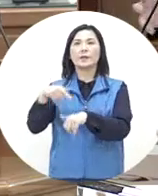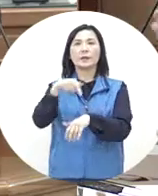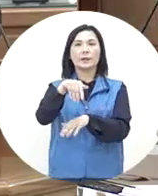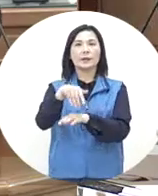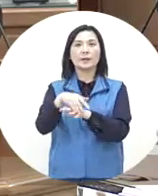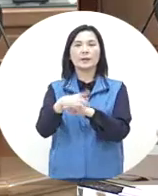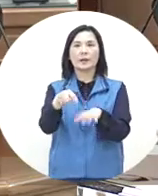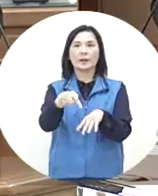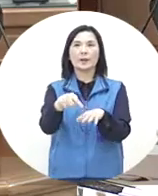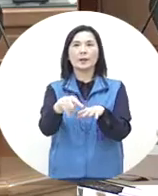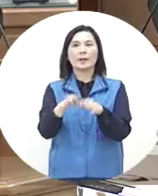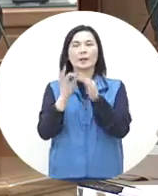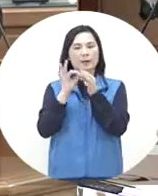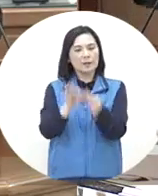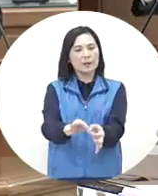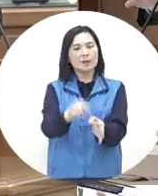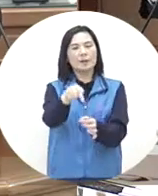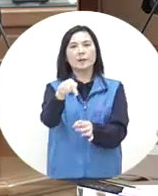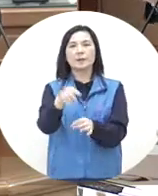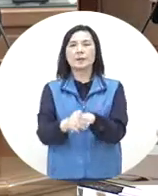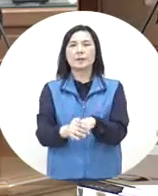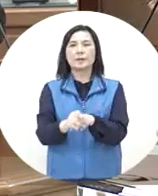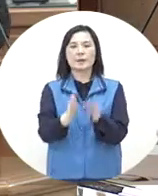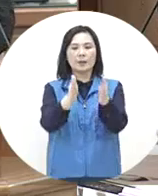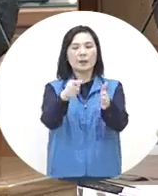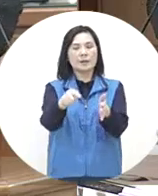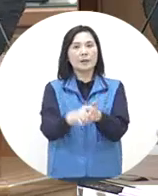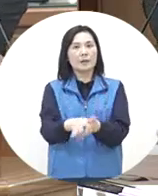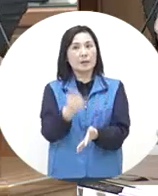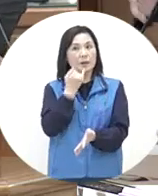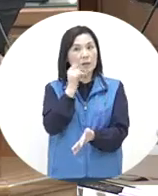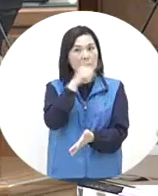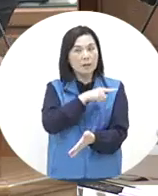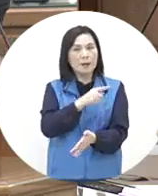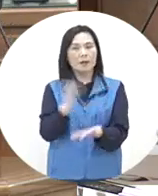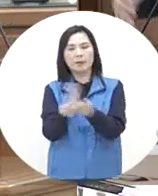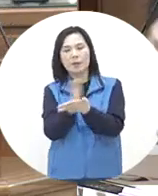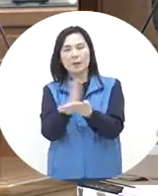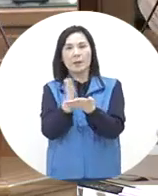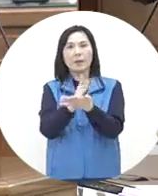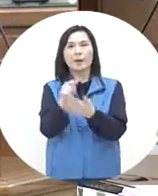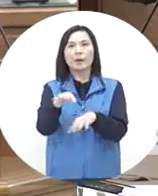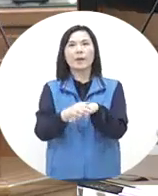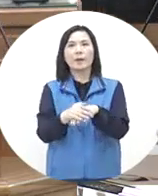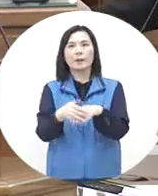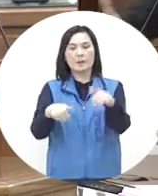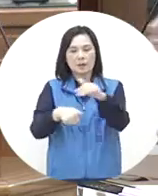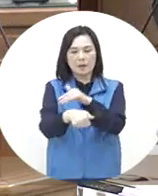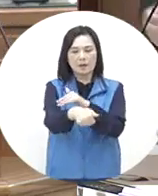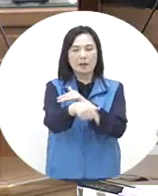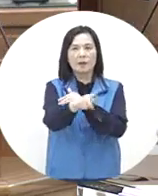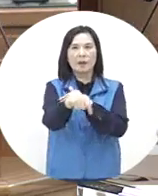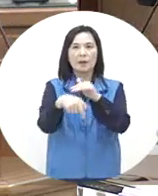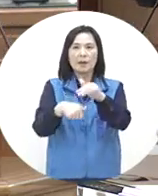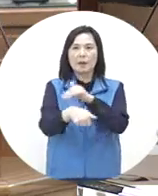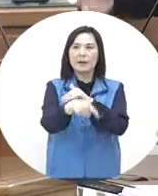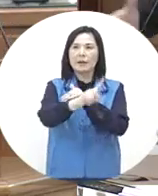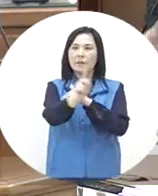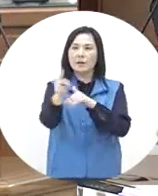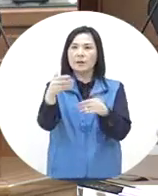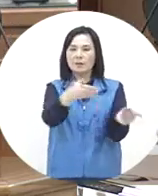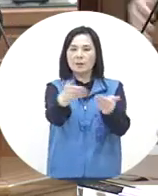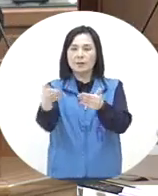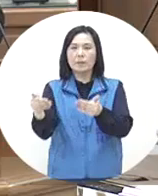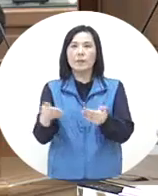直不断的针对这个可行性评估方案里面。包括要怎么过山洞啊，要开挖山洞，包括要怎么